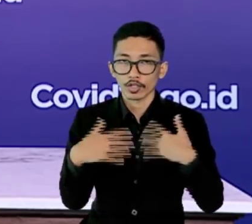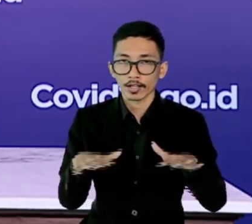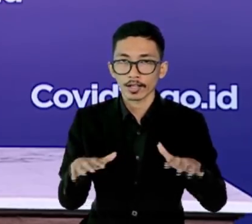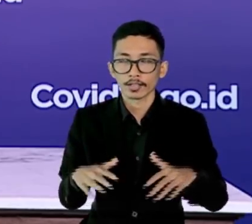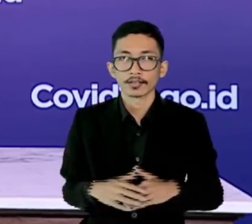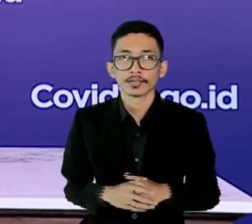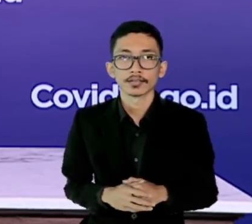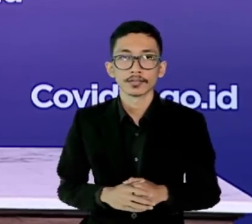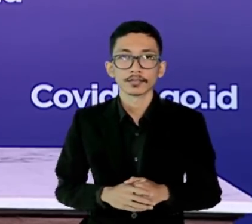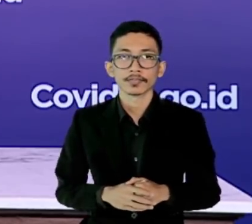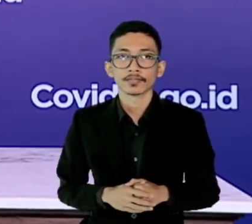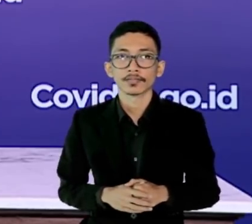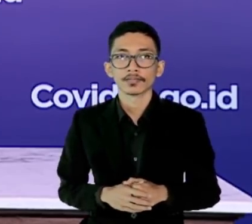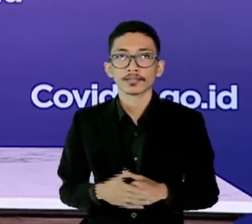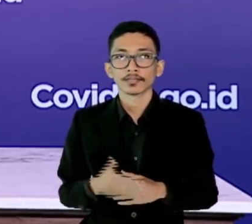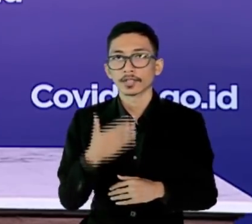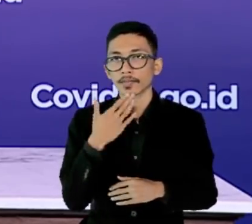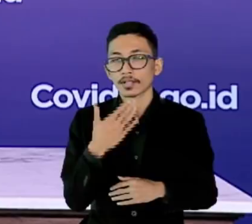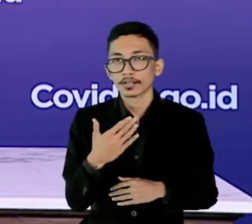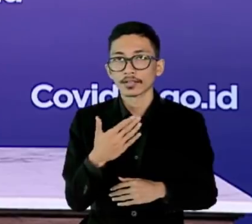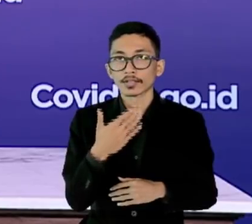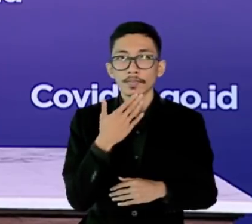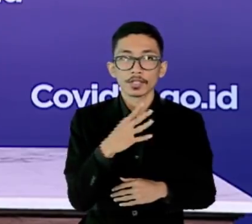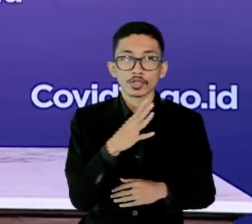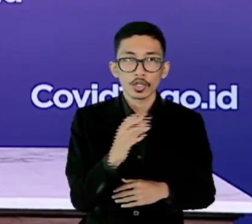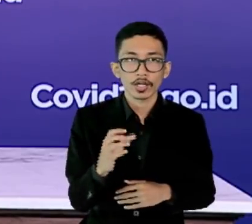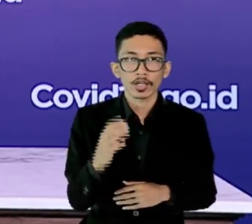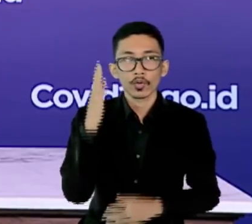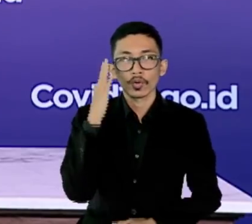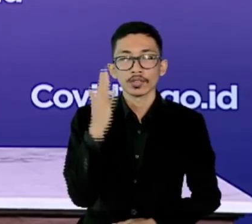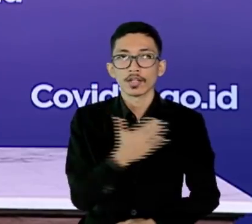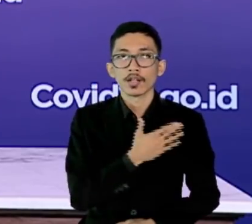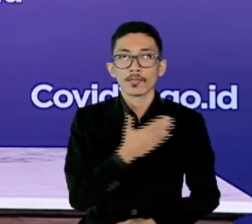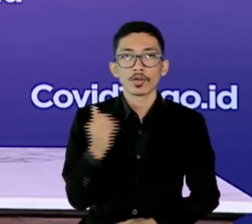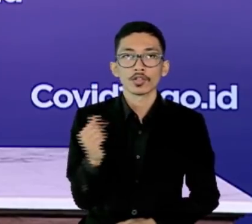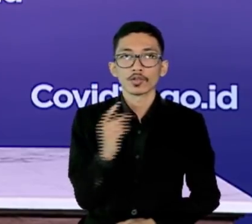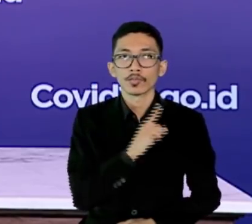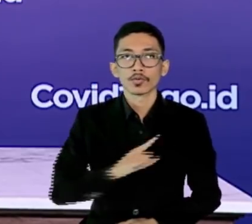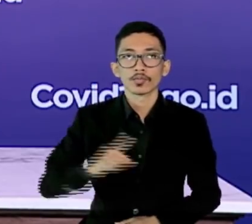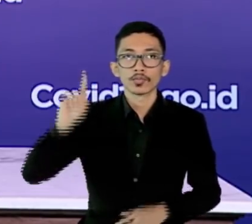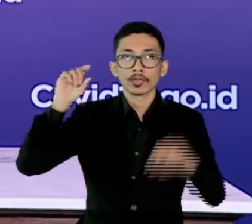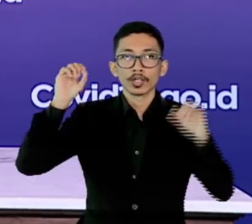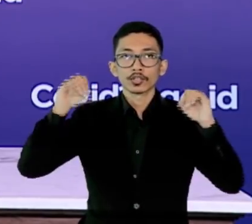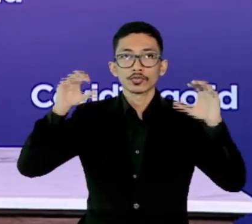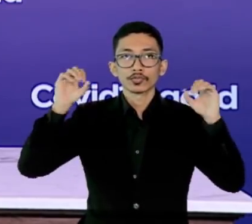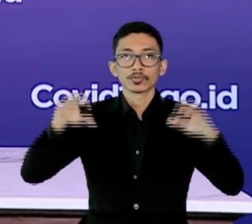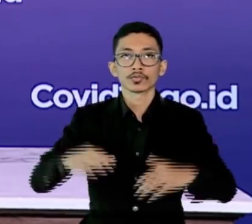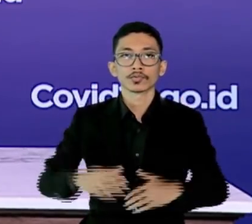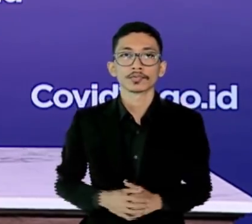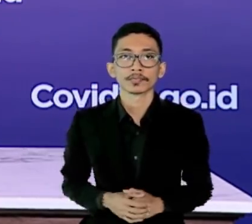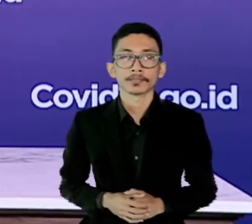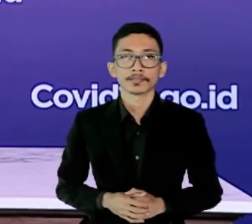Sekali lagi, terima kasih. Selamat sore. Wassalamualaikum warahmatullahi wabarakatuh.